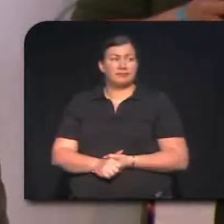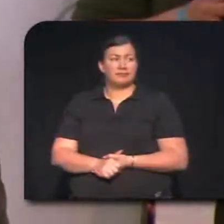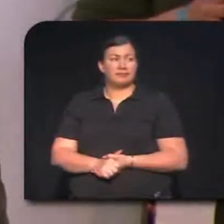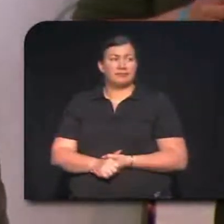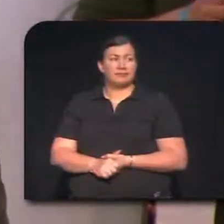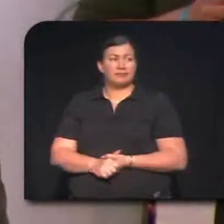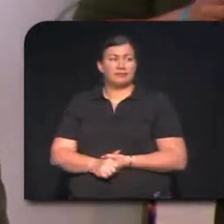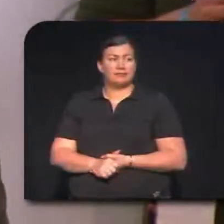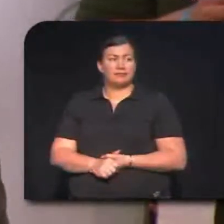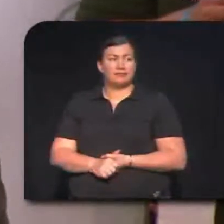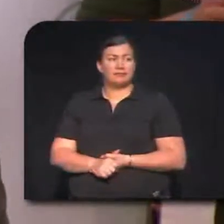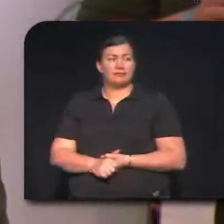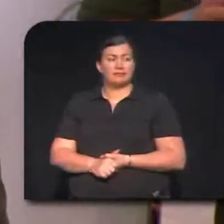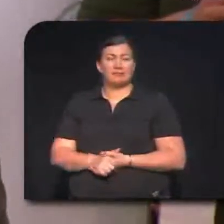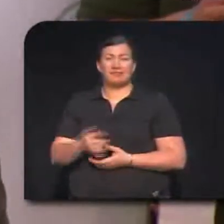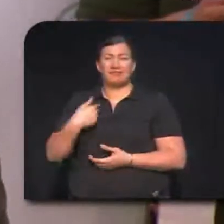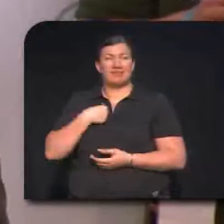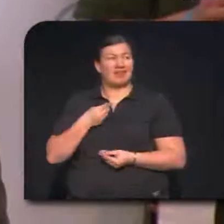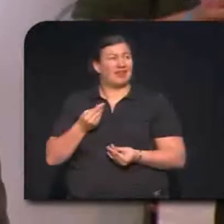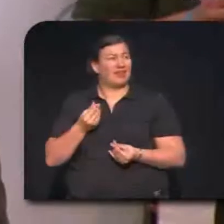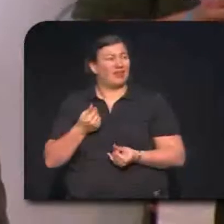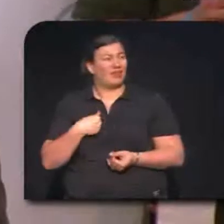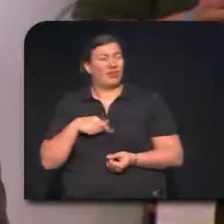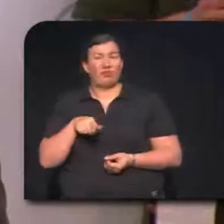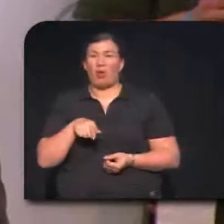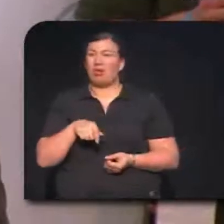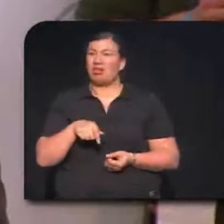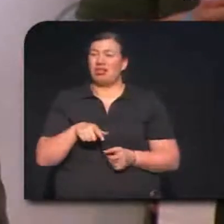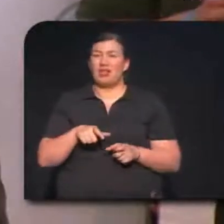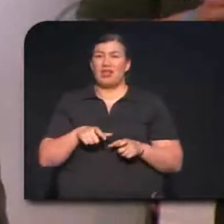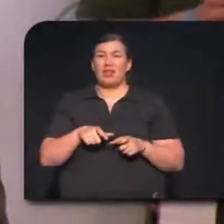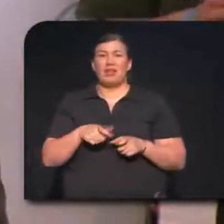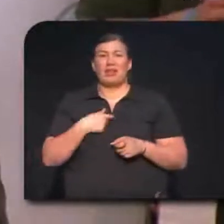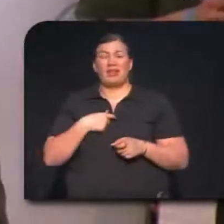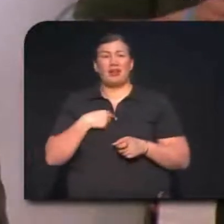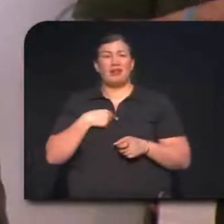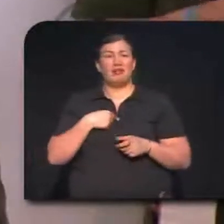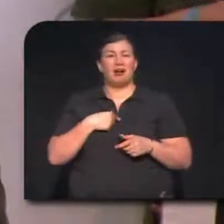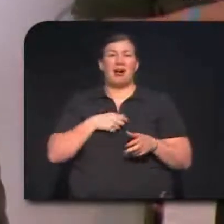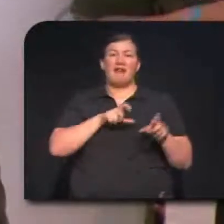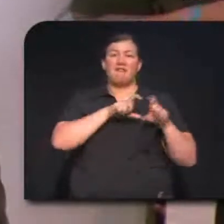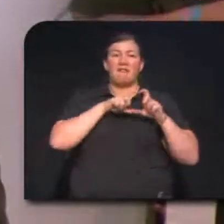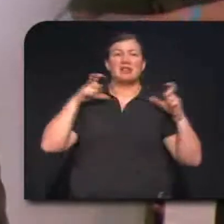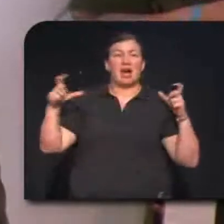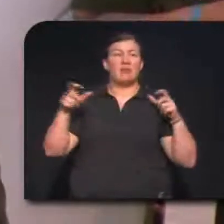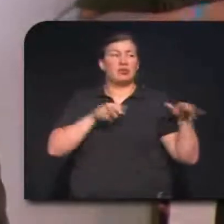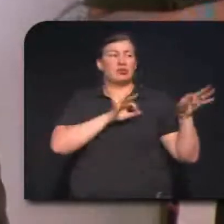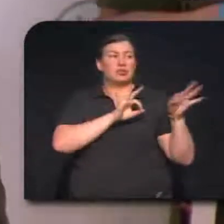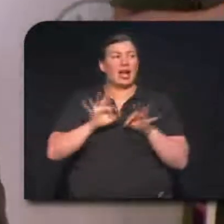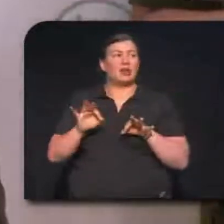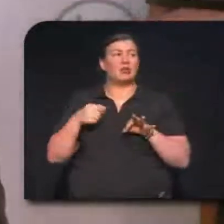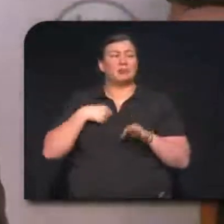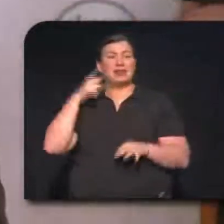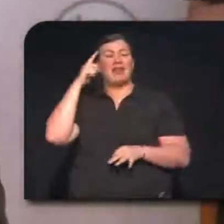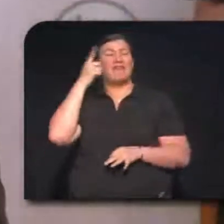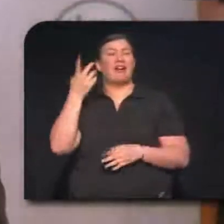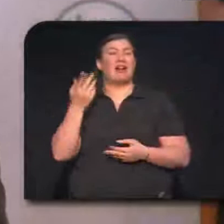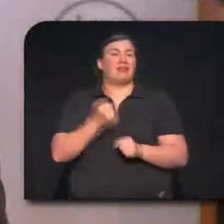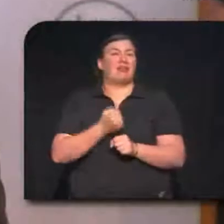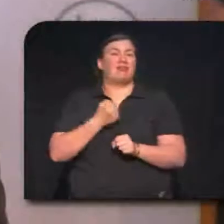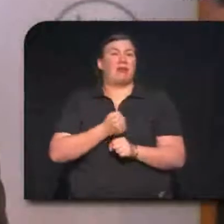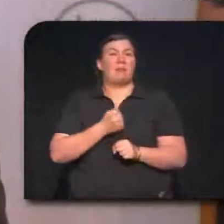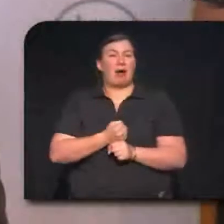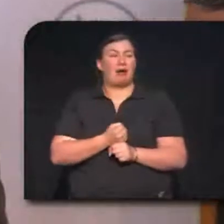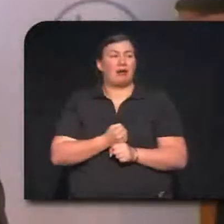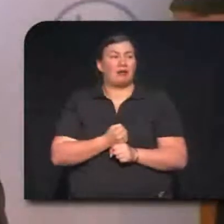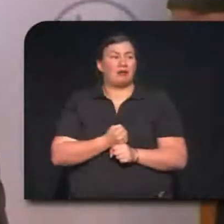ich habe den Verdacht dass wir hier vorne als Versammlungsleitung halbwegs wissen was wir tun wir können da ich kenne das natürlich auch total